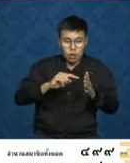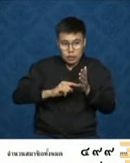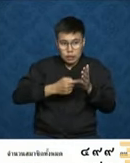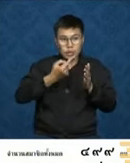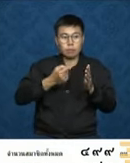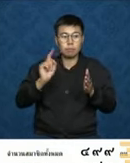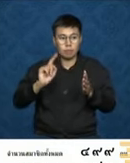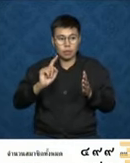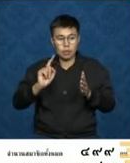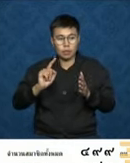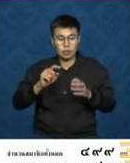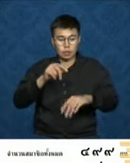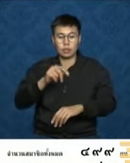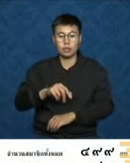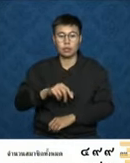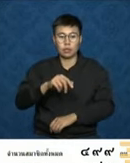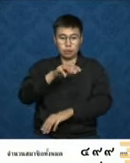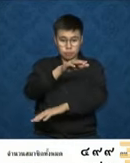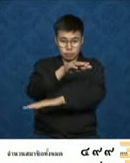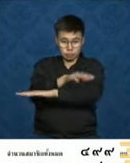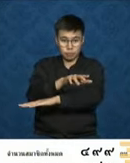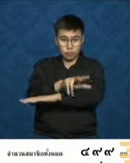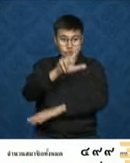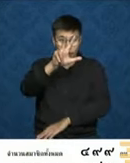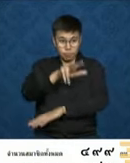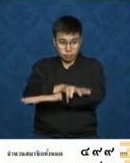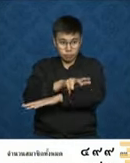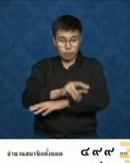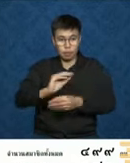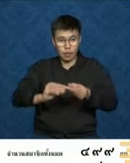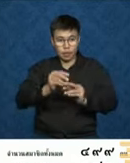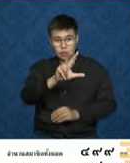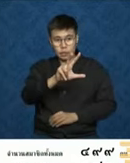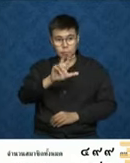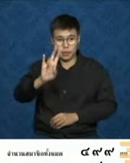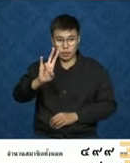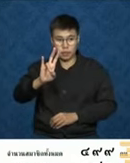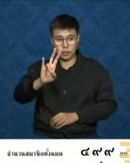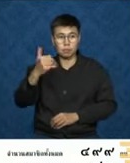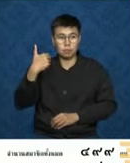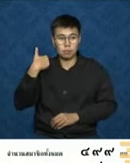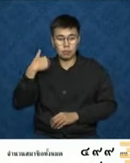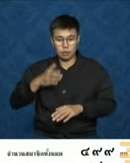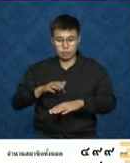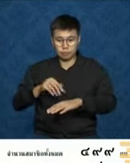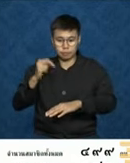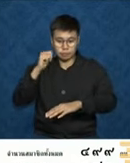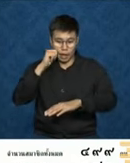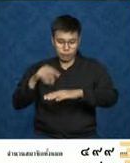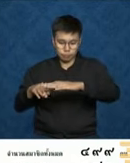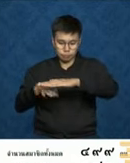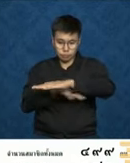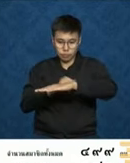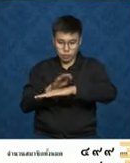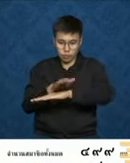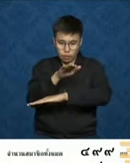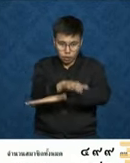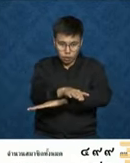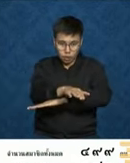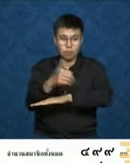บริเวณสามแยกต่างระดับทางหลวงหมายเลข 37ตัดผ่านแม่น้ำปานบุรีและตัดผ่านทางหลวง